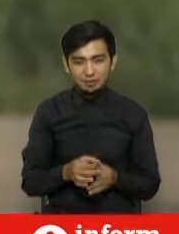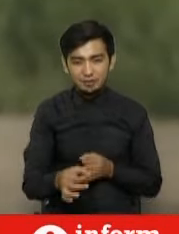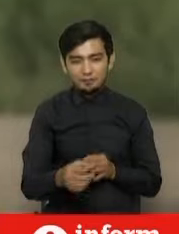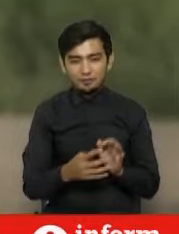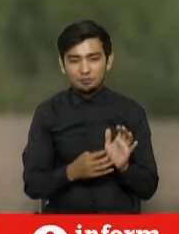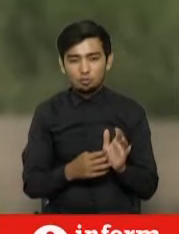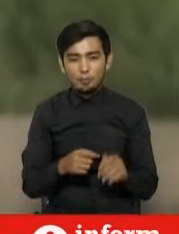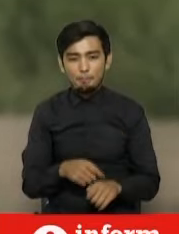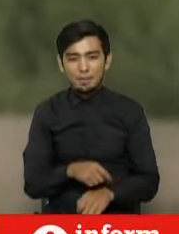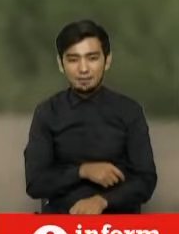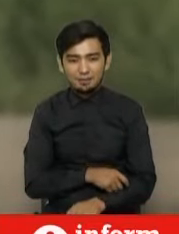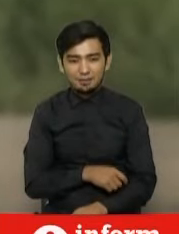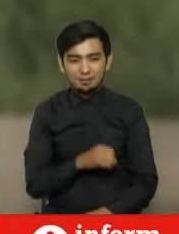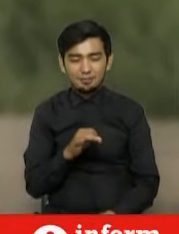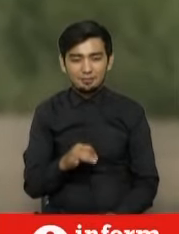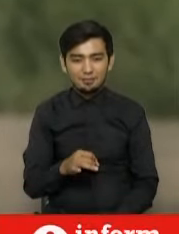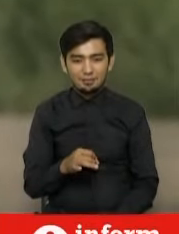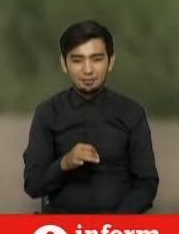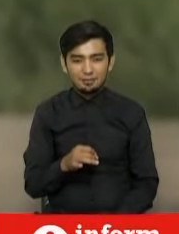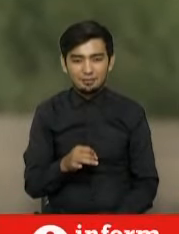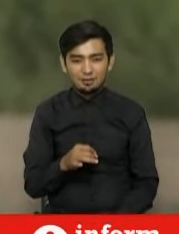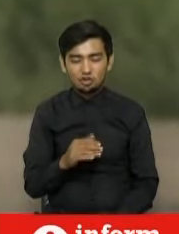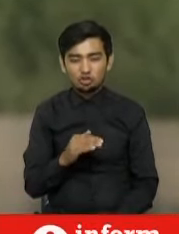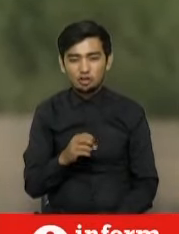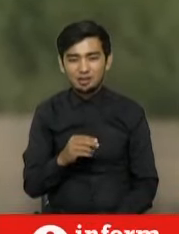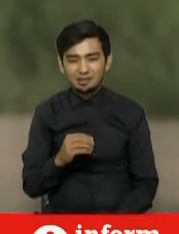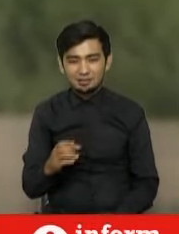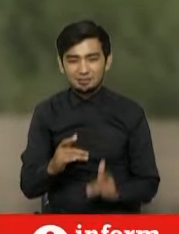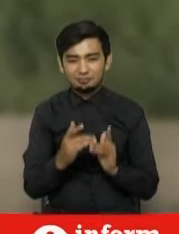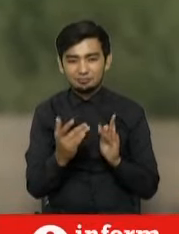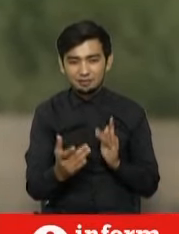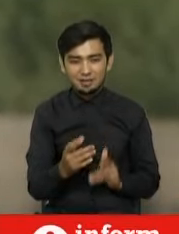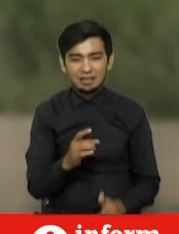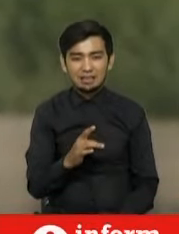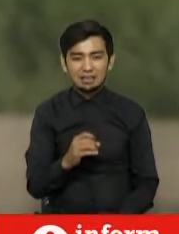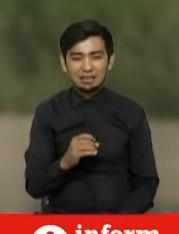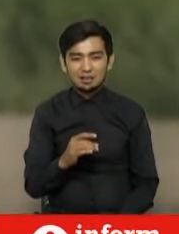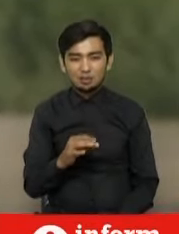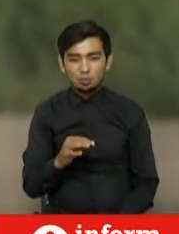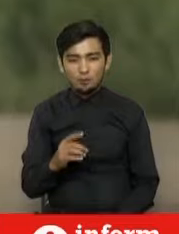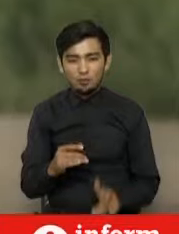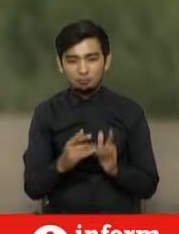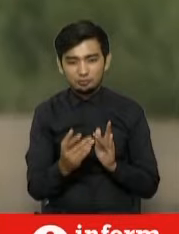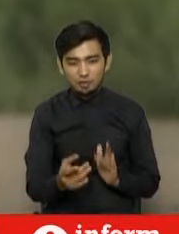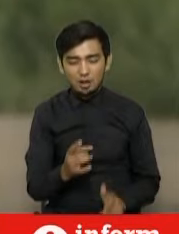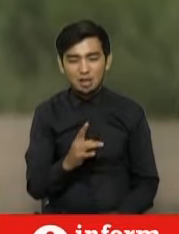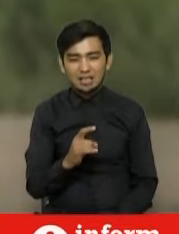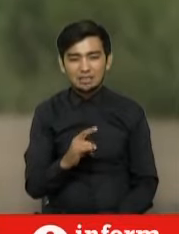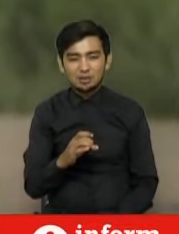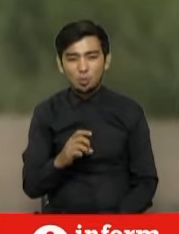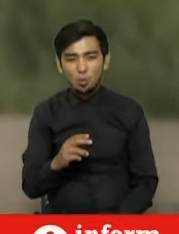метрді құрайды. Мына Жеңіс көпірінен Рысқұлова көпіріне дейін, сосын Рысқұлова